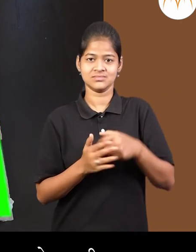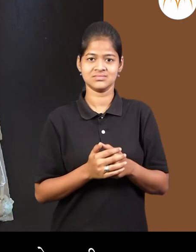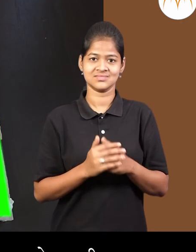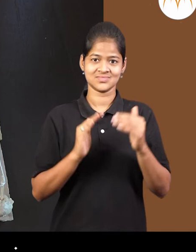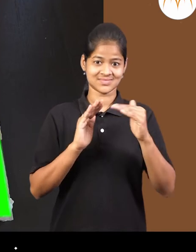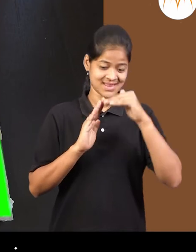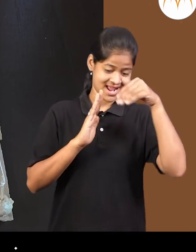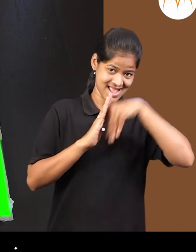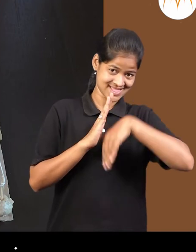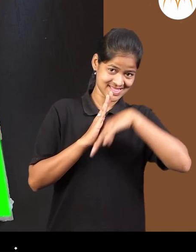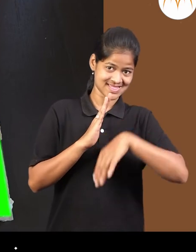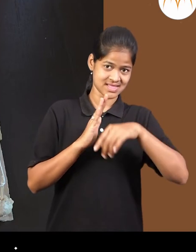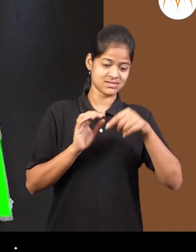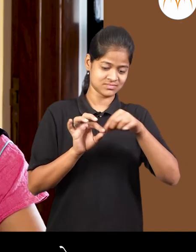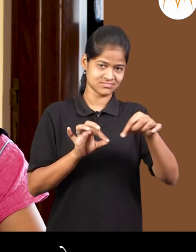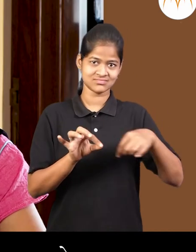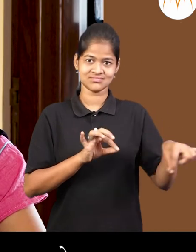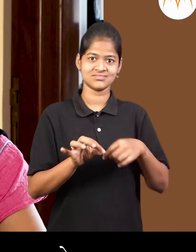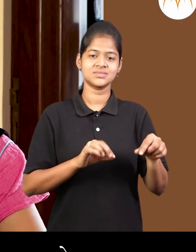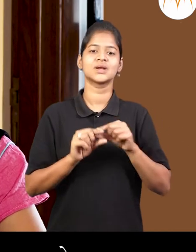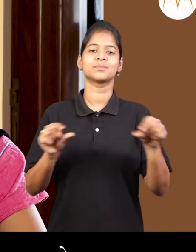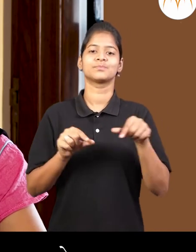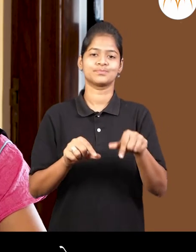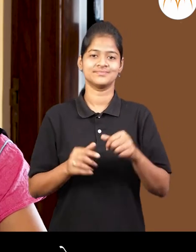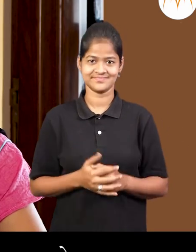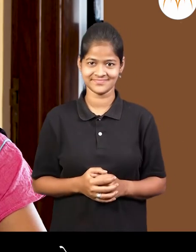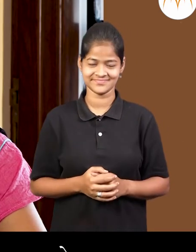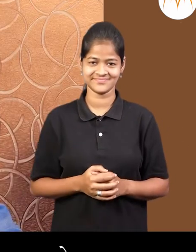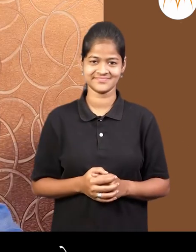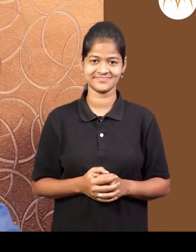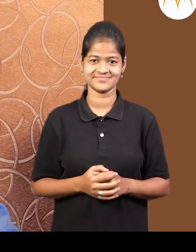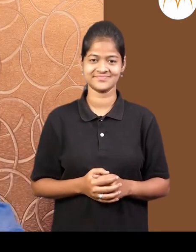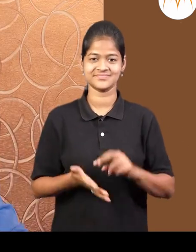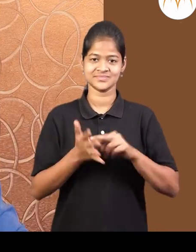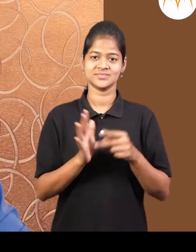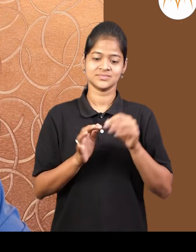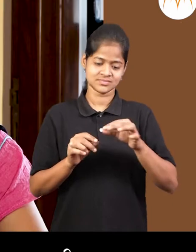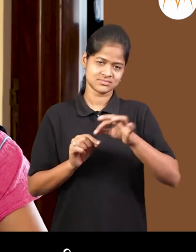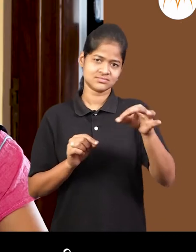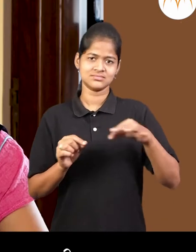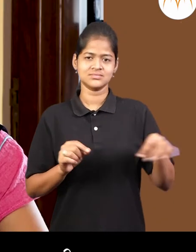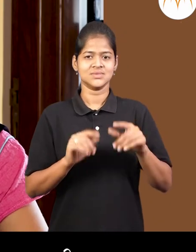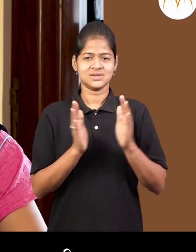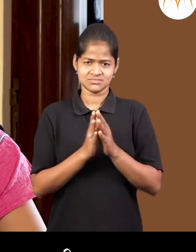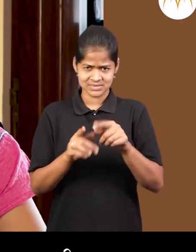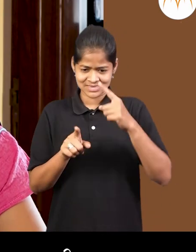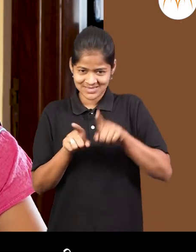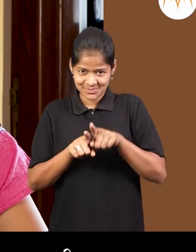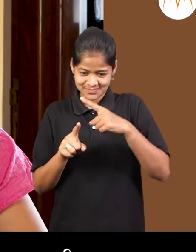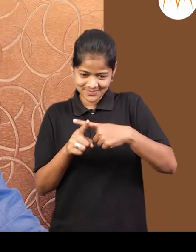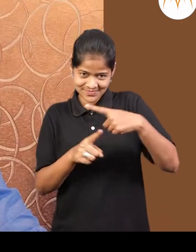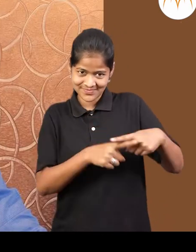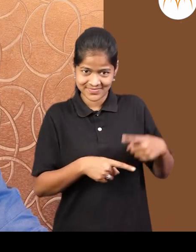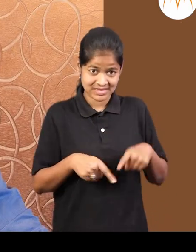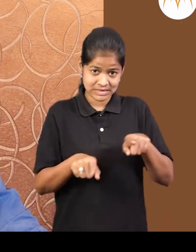म्हणजे क्षेत्रफळ मोजायचं. म्हणजे अंगणाचे क्षेत्रफळ काढायला लागेल. बरोबर. हे पण परिमिती सारखंच काढतात